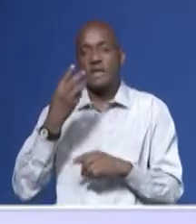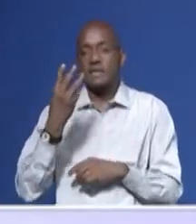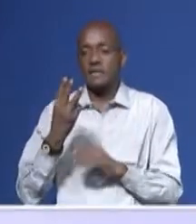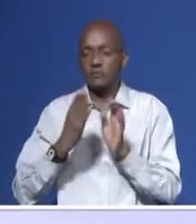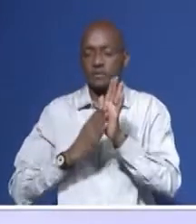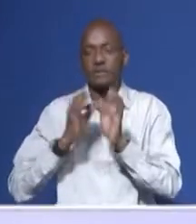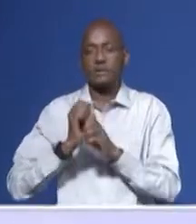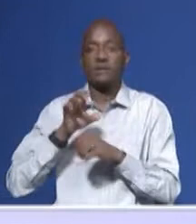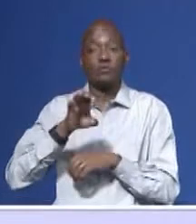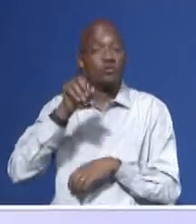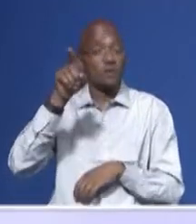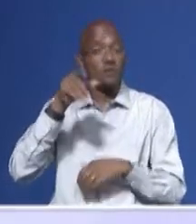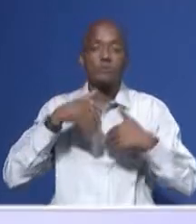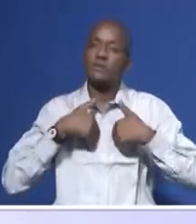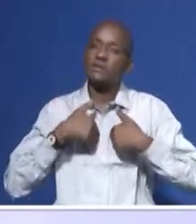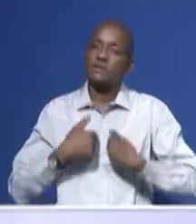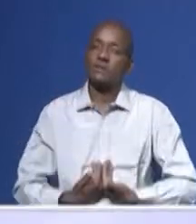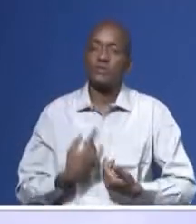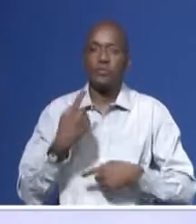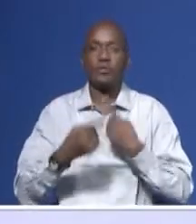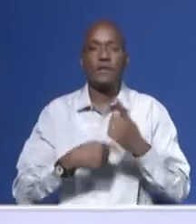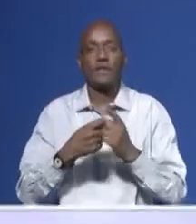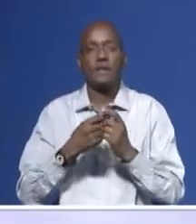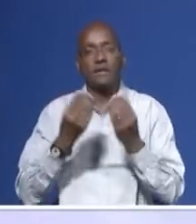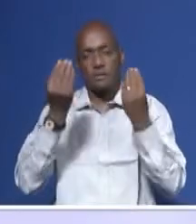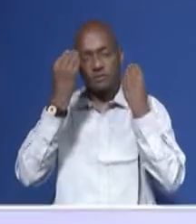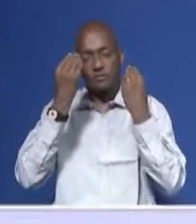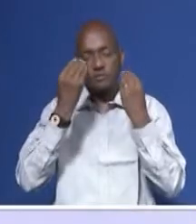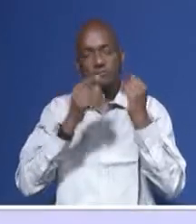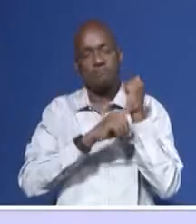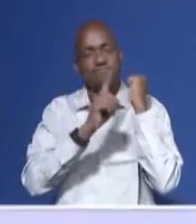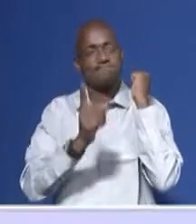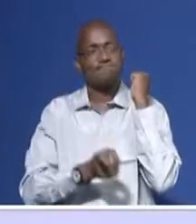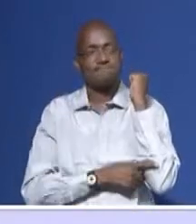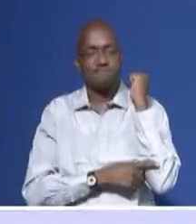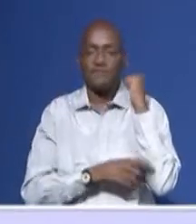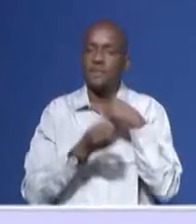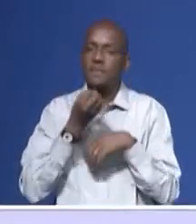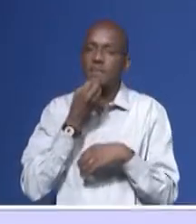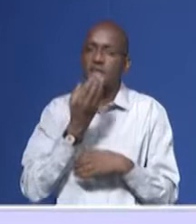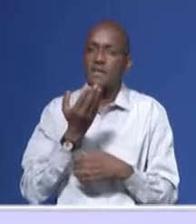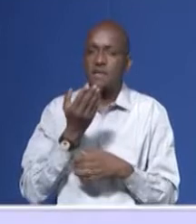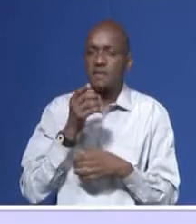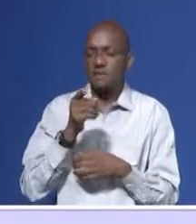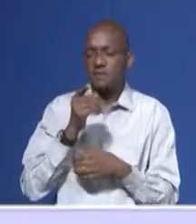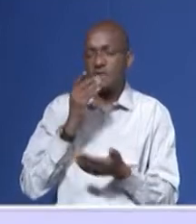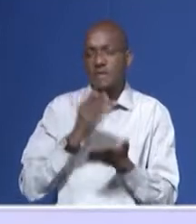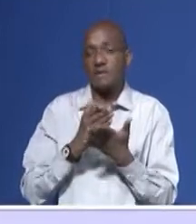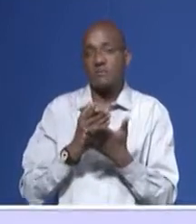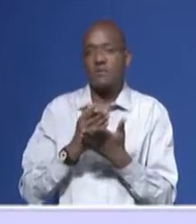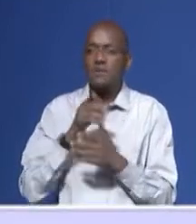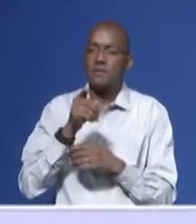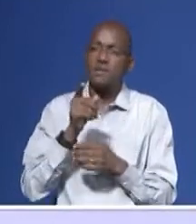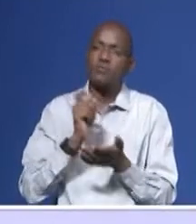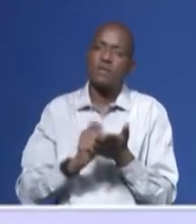mkoani humo wameshindwa kuendelea na masomo baada ya kupata ujauzito. Sammy Kisika amezungumza na binti mwenye